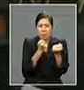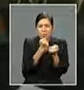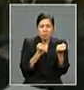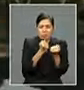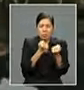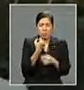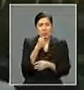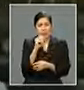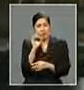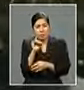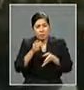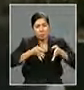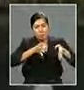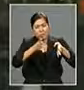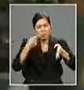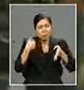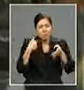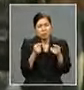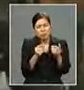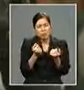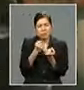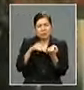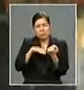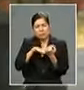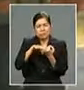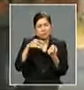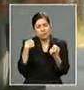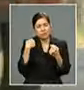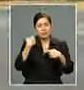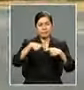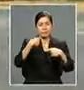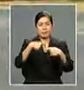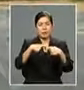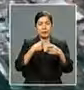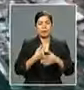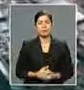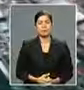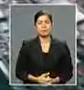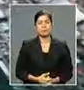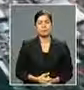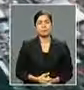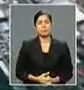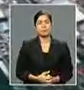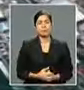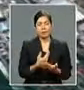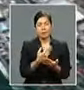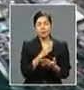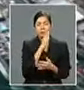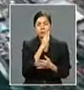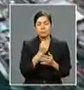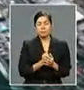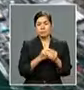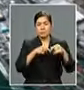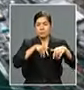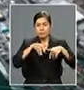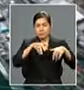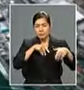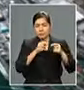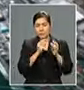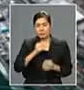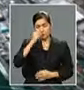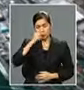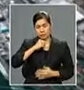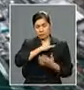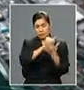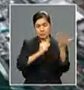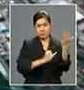อีกต่างหากครับอึดอัดครับเดินทางไม่ไหวนะครับเดินทางไม่สะดวกครับ ท่านผู้ชมนะครับทั่วประเทศนะครับรวมทั้งกรุงเทพมหานครนะครับสาม